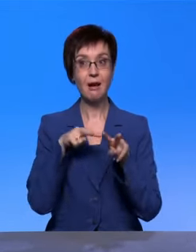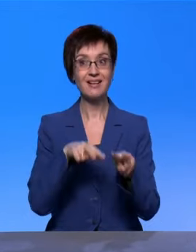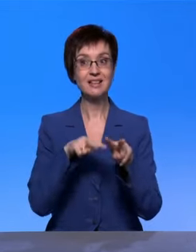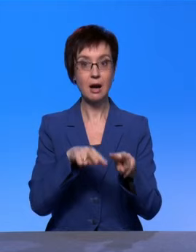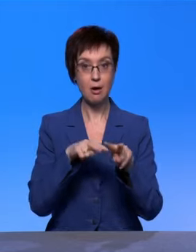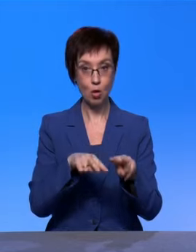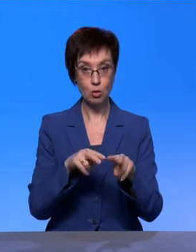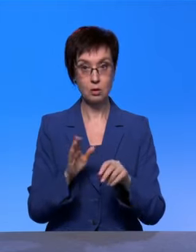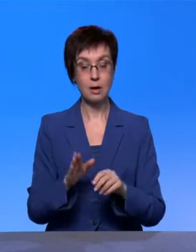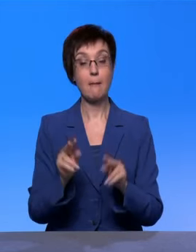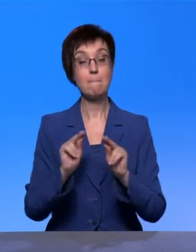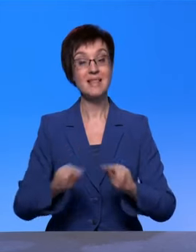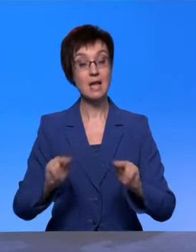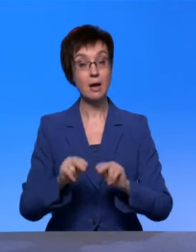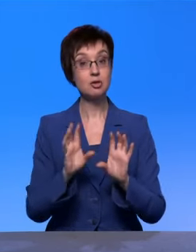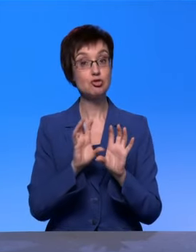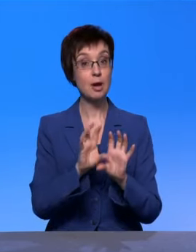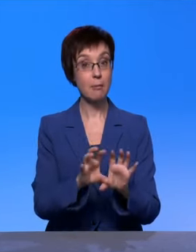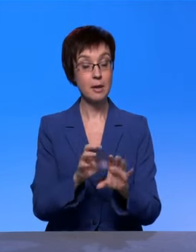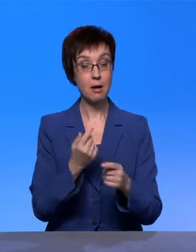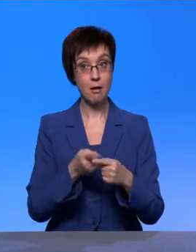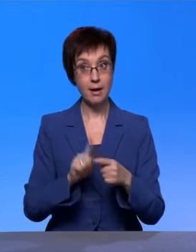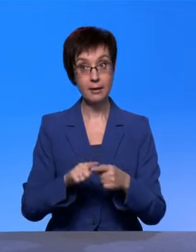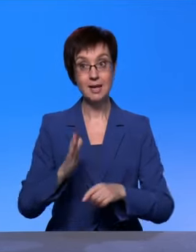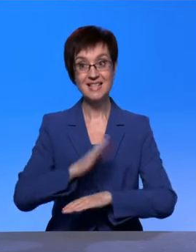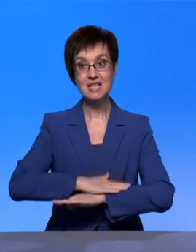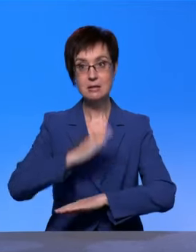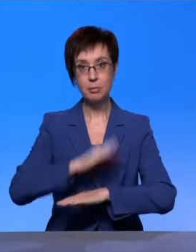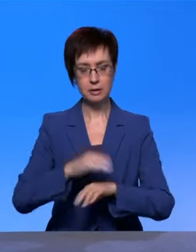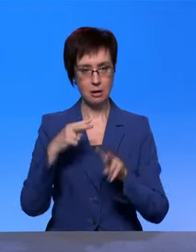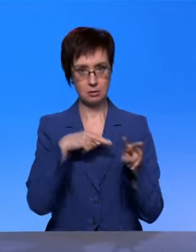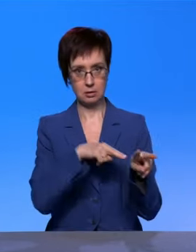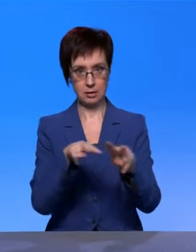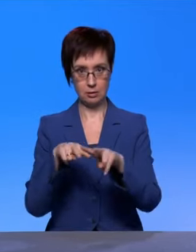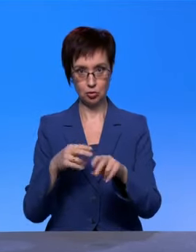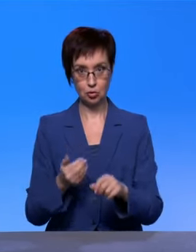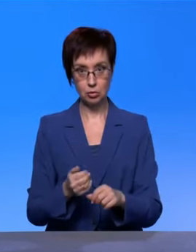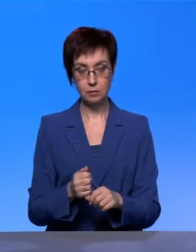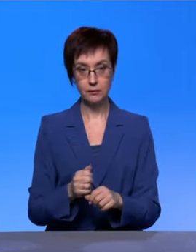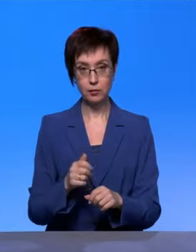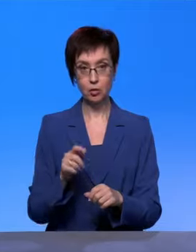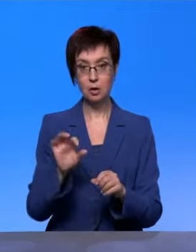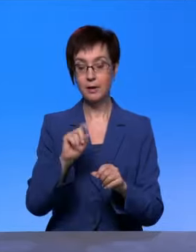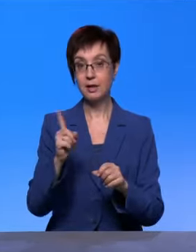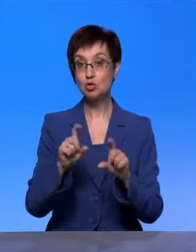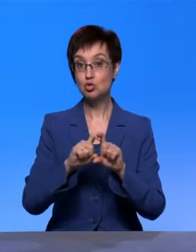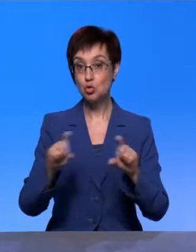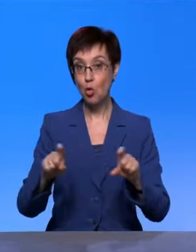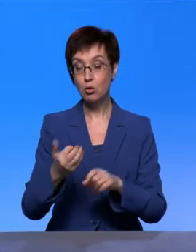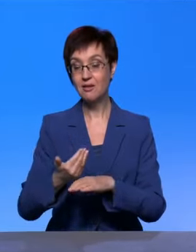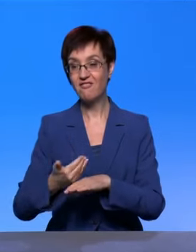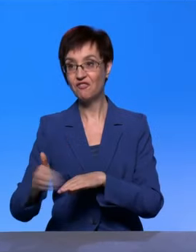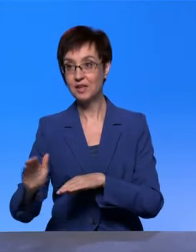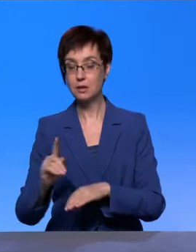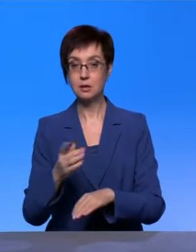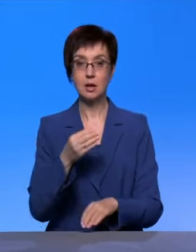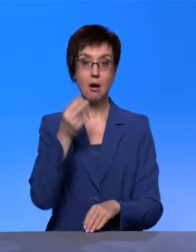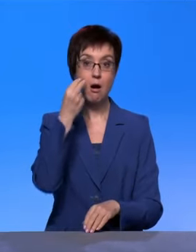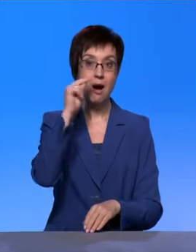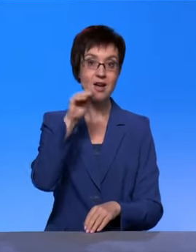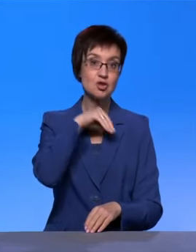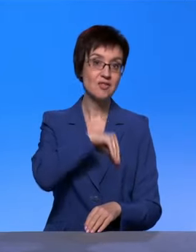такие метафоры. Но вы понимаете, что мы лишились? Измерительный материал. Что они вытеснили из школы? Качество духовного мира. Подлинность гражданской